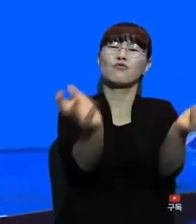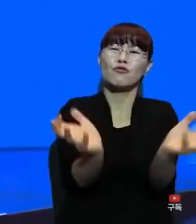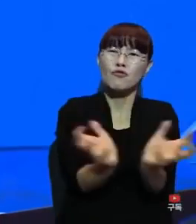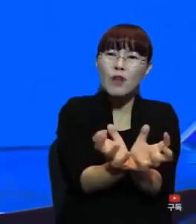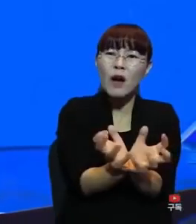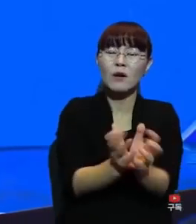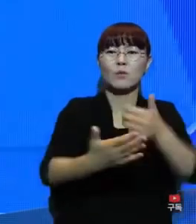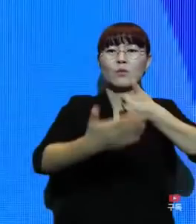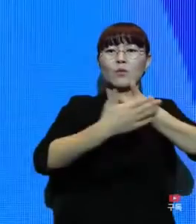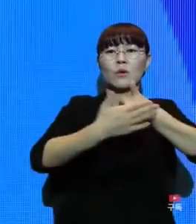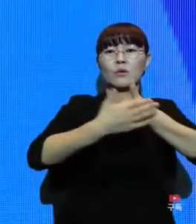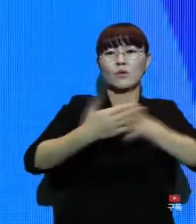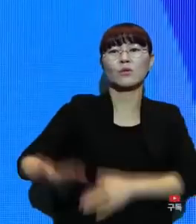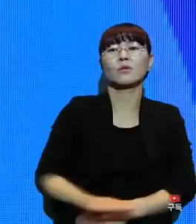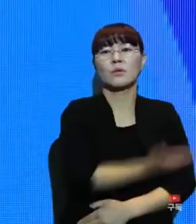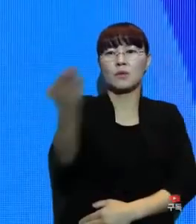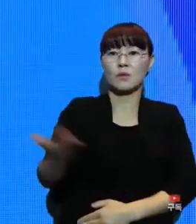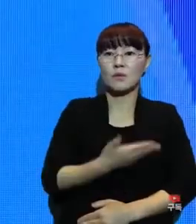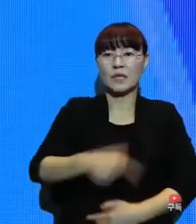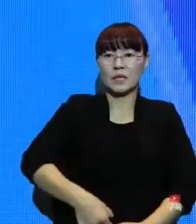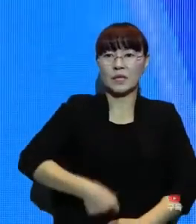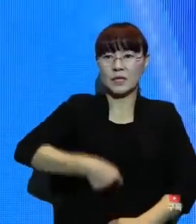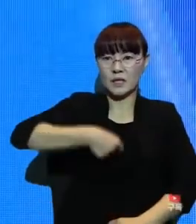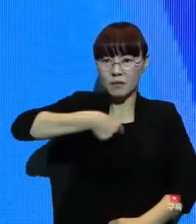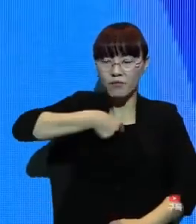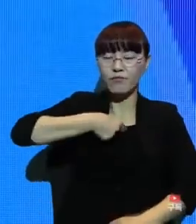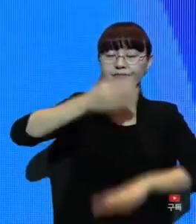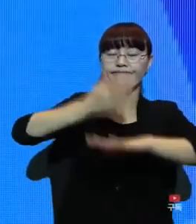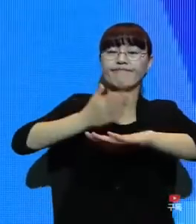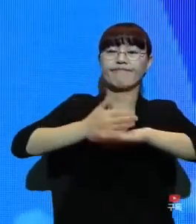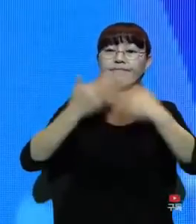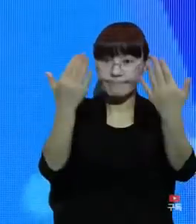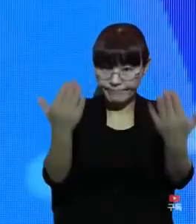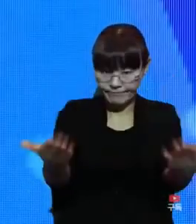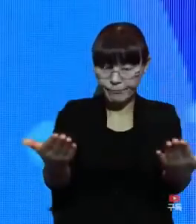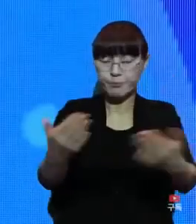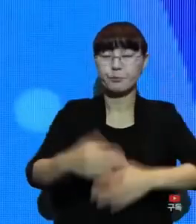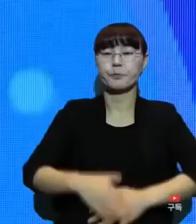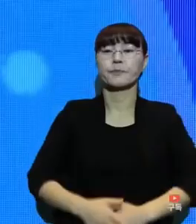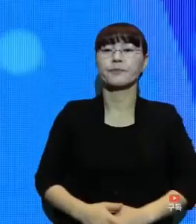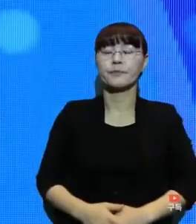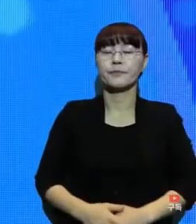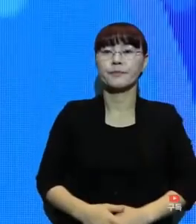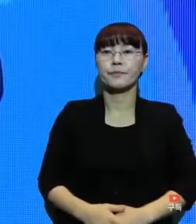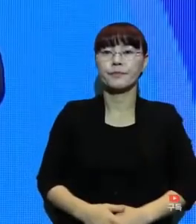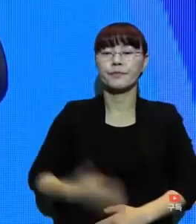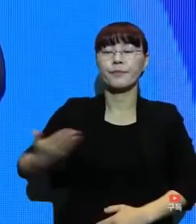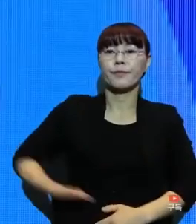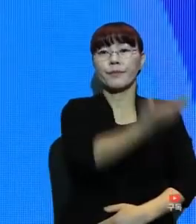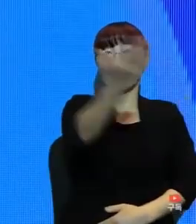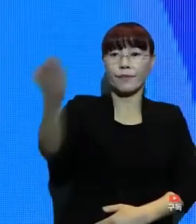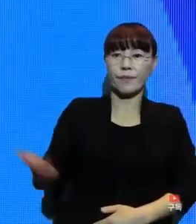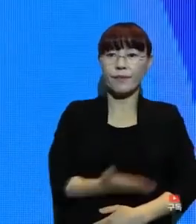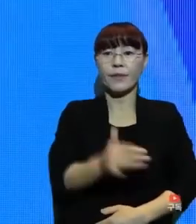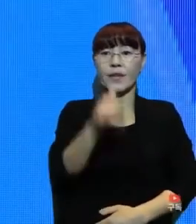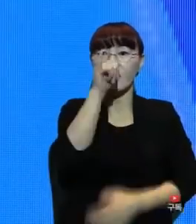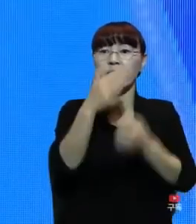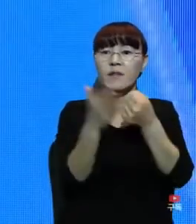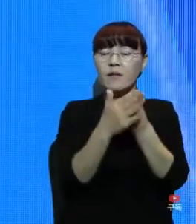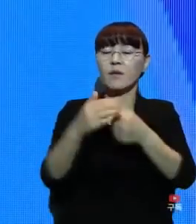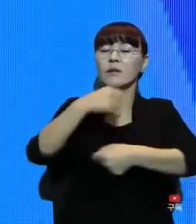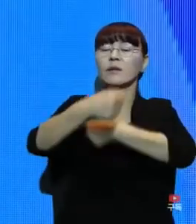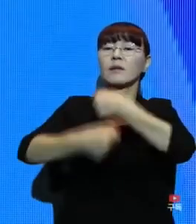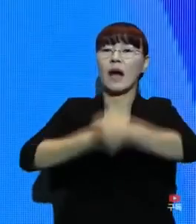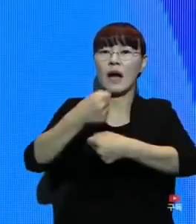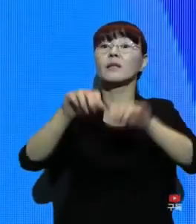여러분 진심으로 경의를 표합니다 그리고 감사하게 생각합니다 여러분이 있어서 민주당이 있고